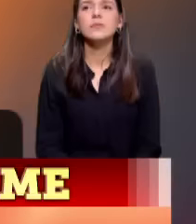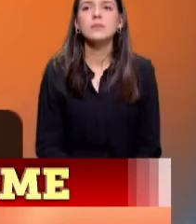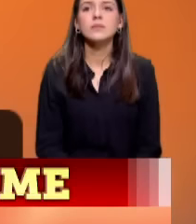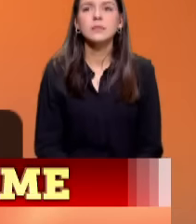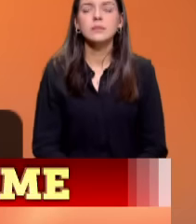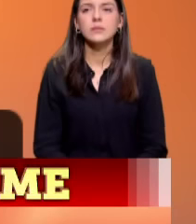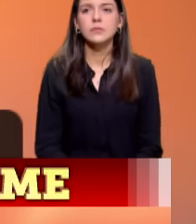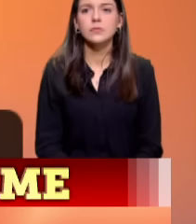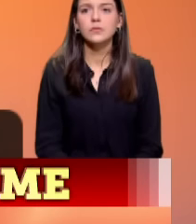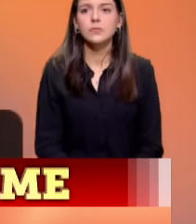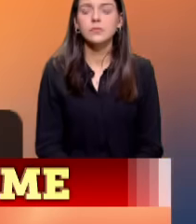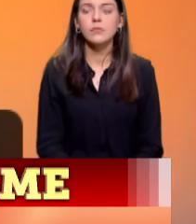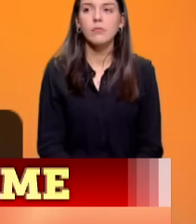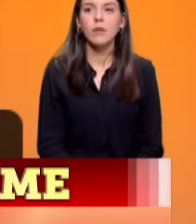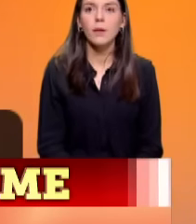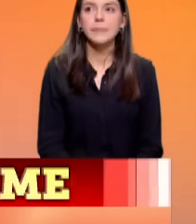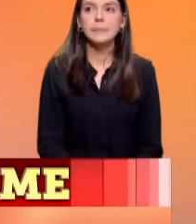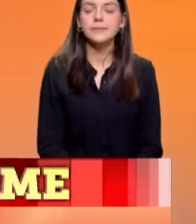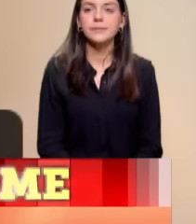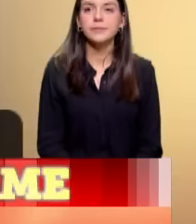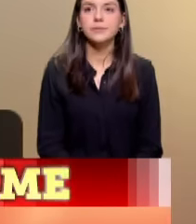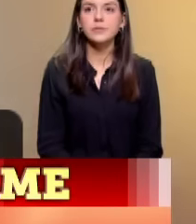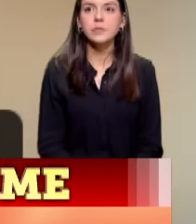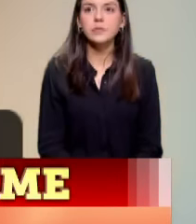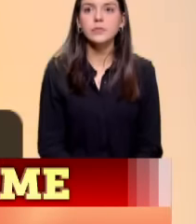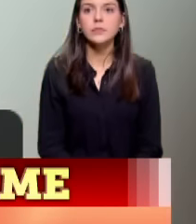Yanın koşun,